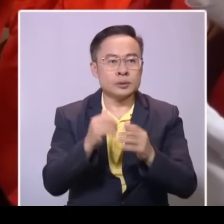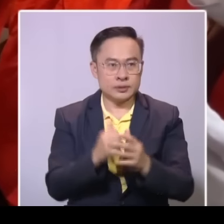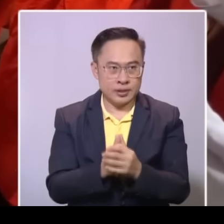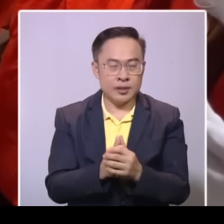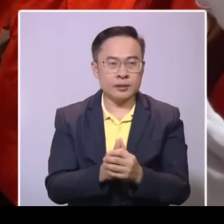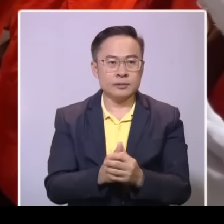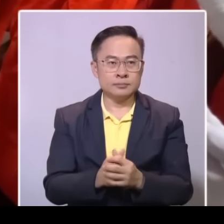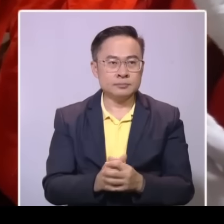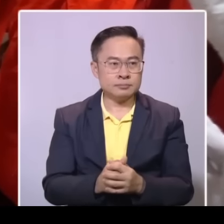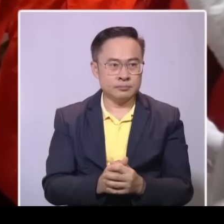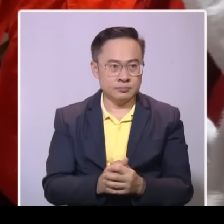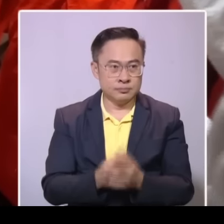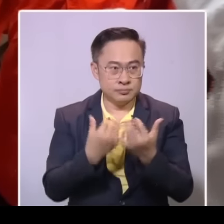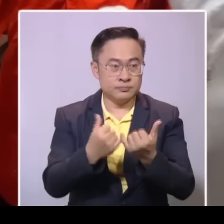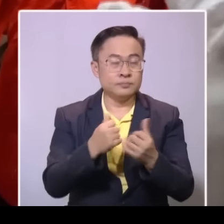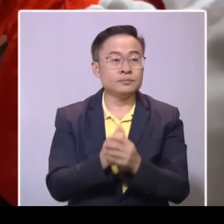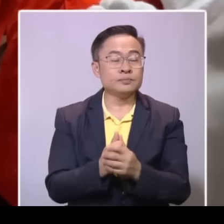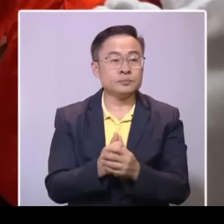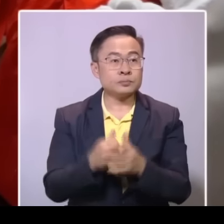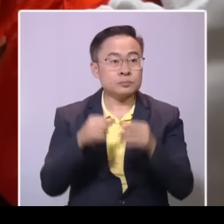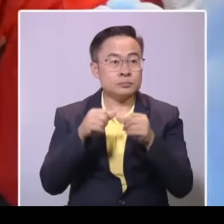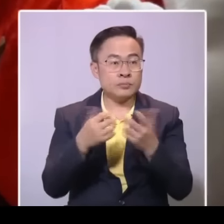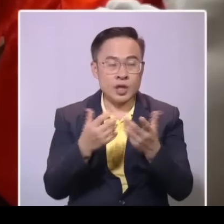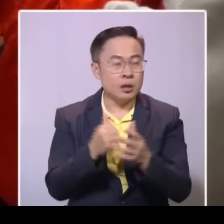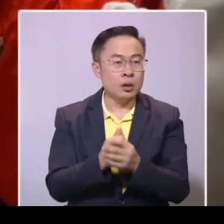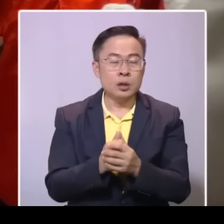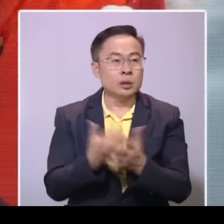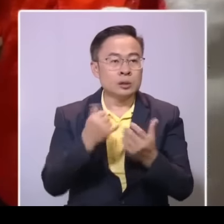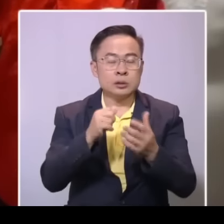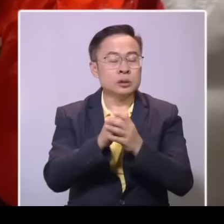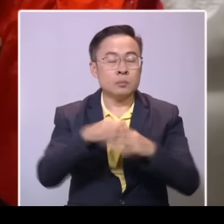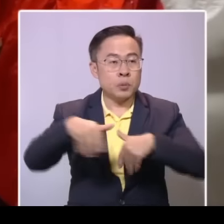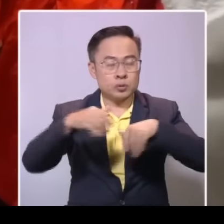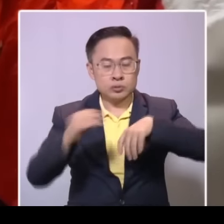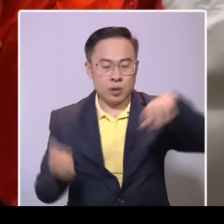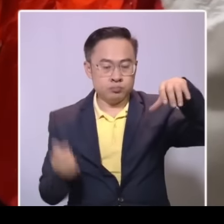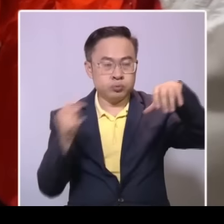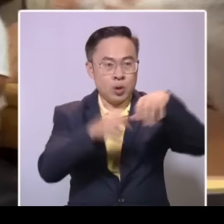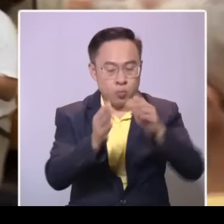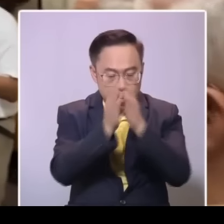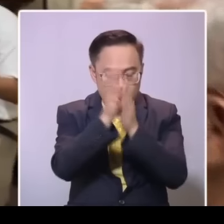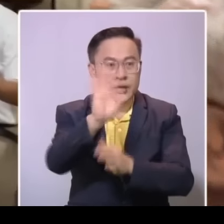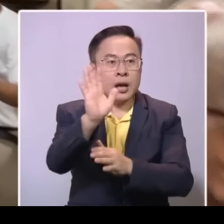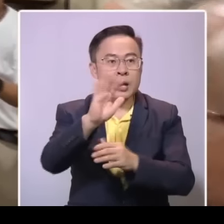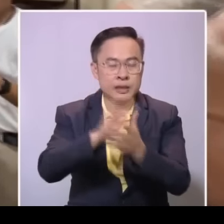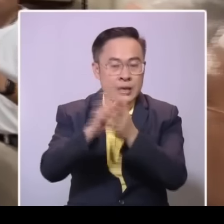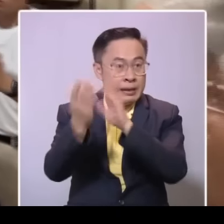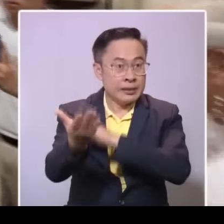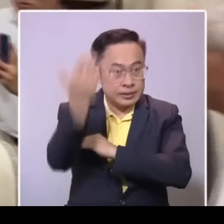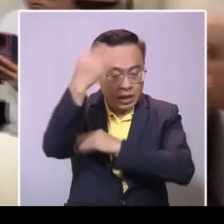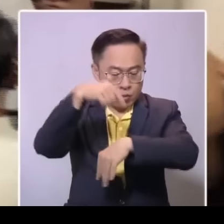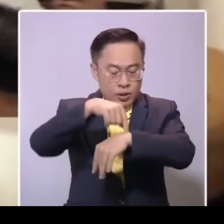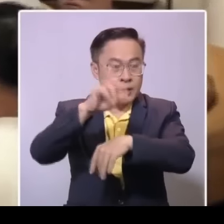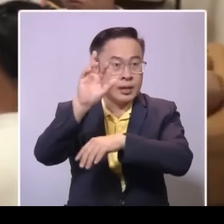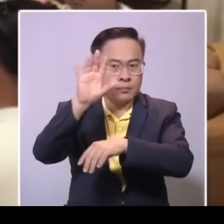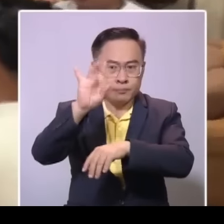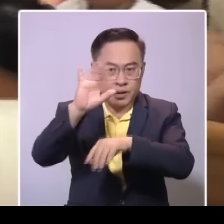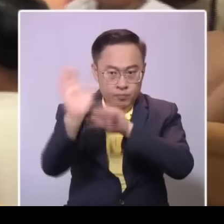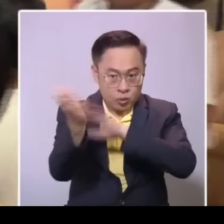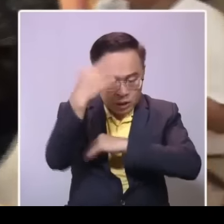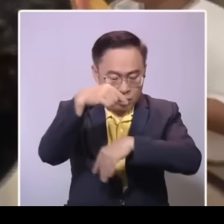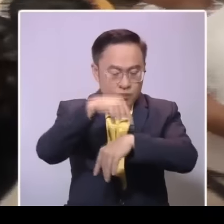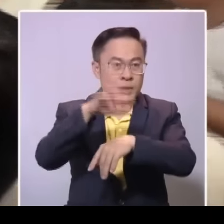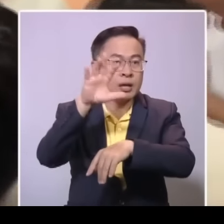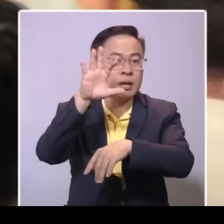สารีบุตรและพระโมคคณะซึ่งจะหยุดพักไม่อนุญาตให้ขึ้นสักการะพระบรมสาริกธาตุและพระอรหันตธาตุบนหอคำ